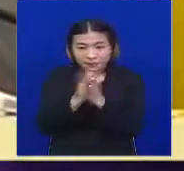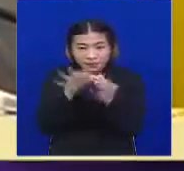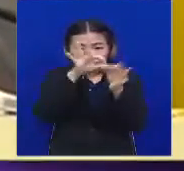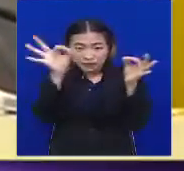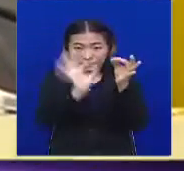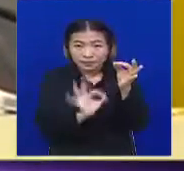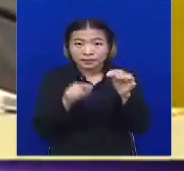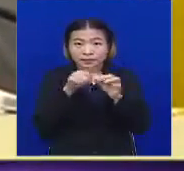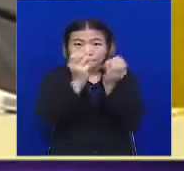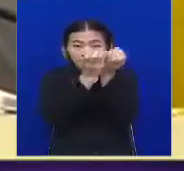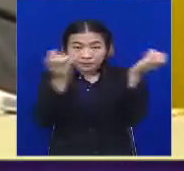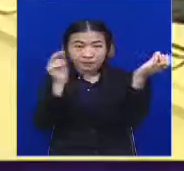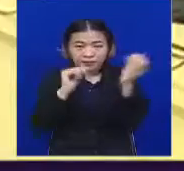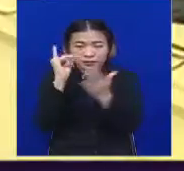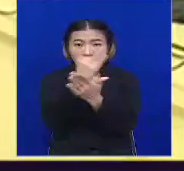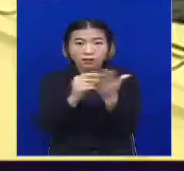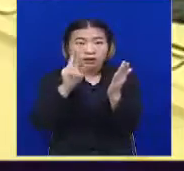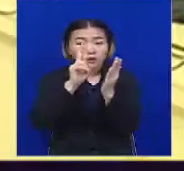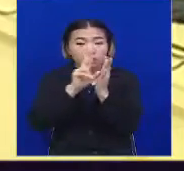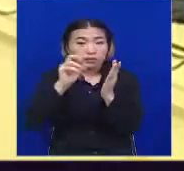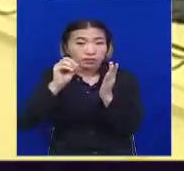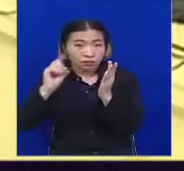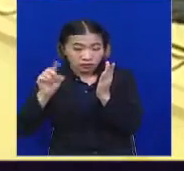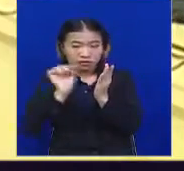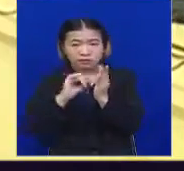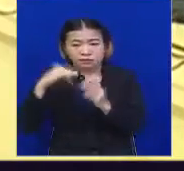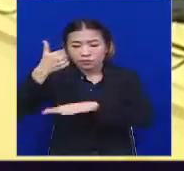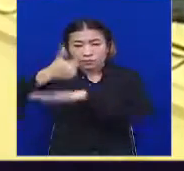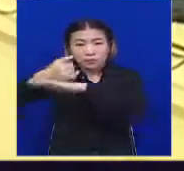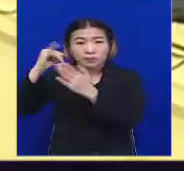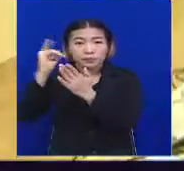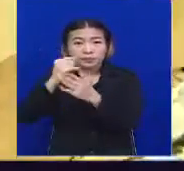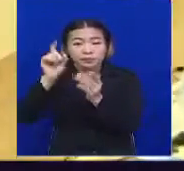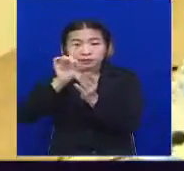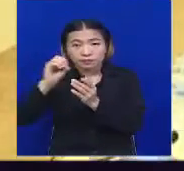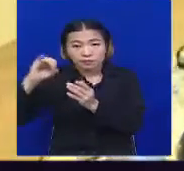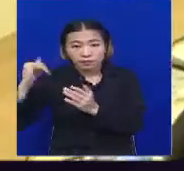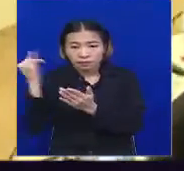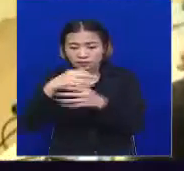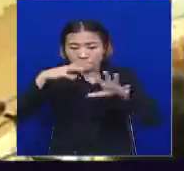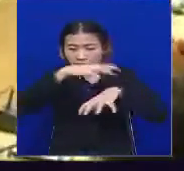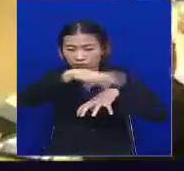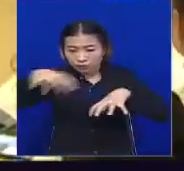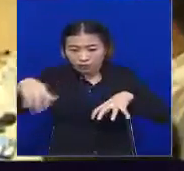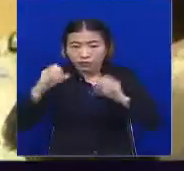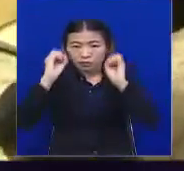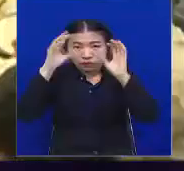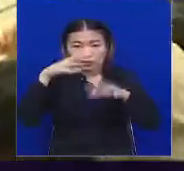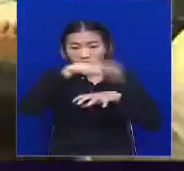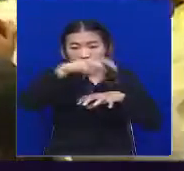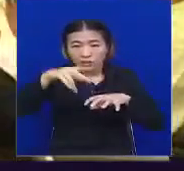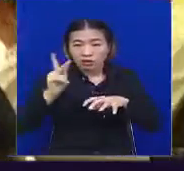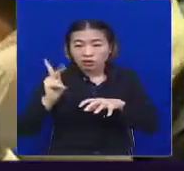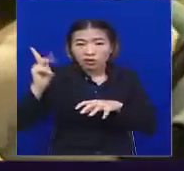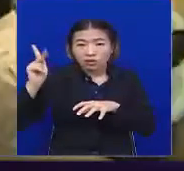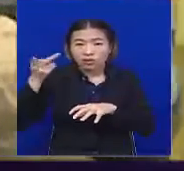ติมที่จังหวัดร้อยเอ็ดซึ่งได้รับความร่วมมือจากผู้ว่าราชการจังหวัดรวบรวมครูกอครูขอและครูคอรวม